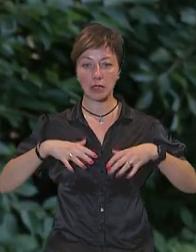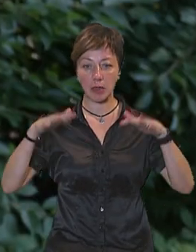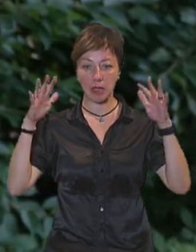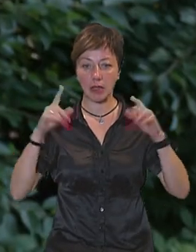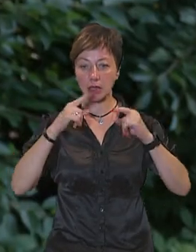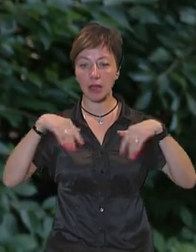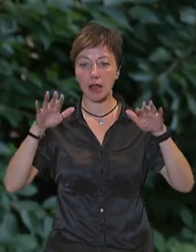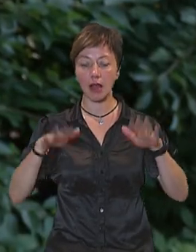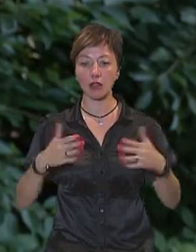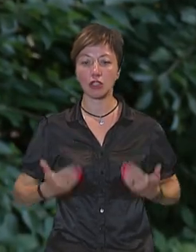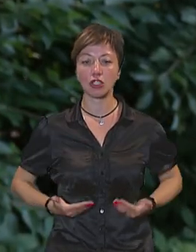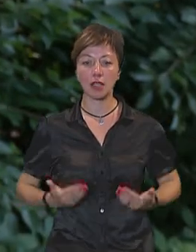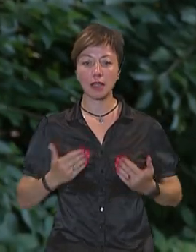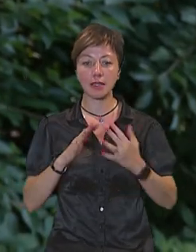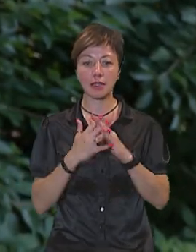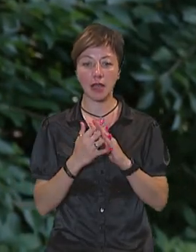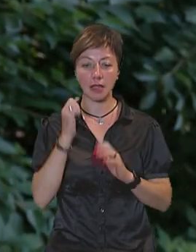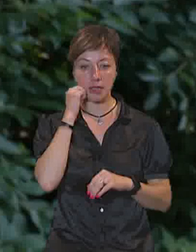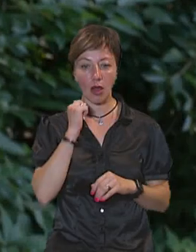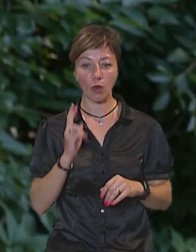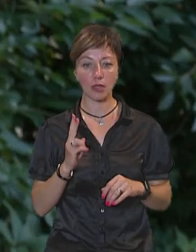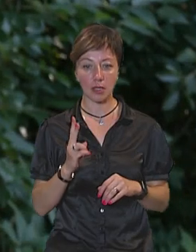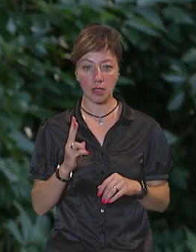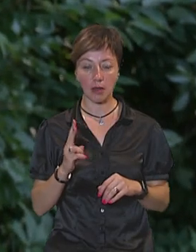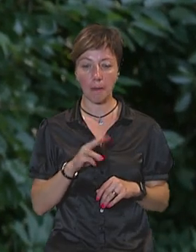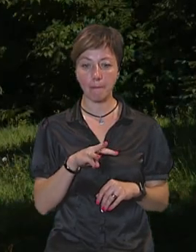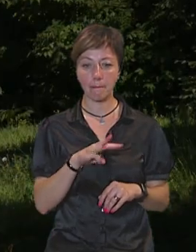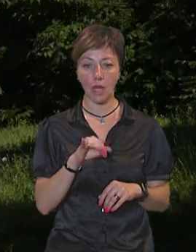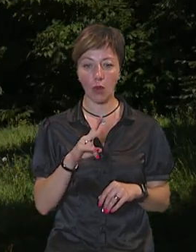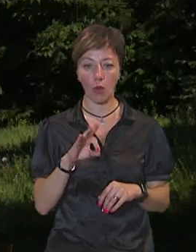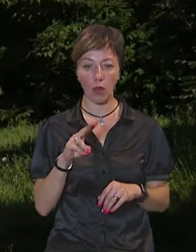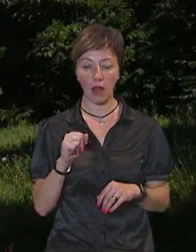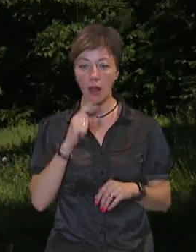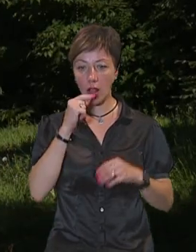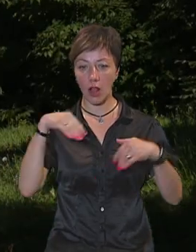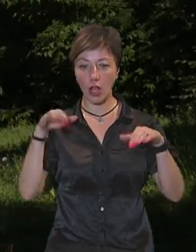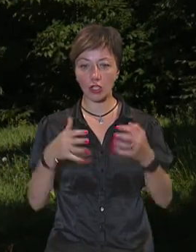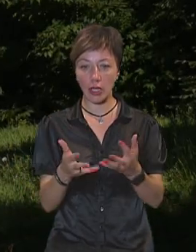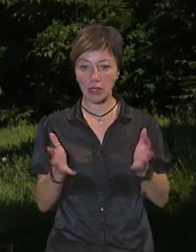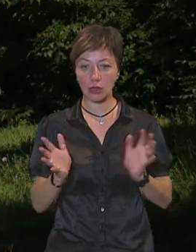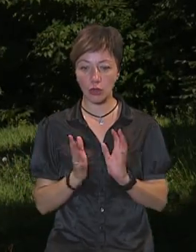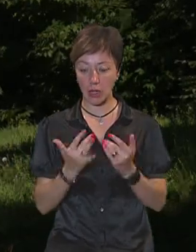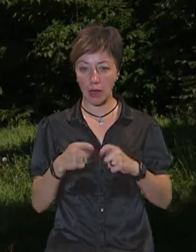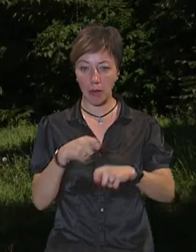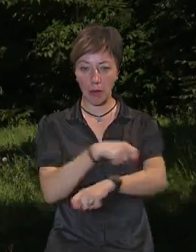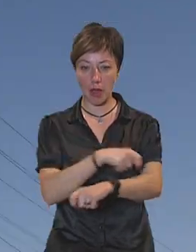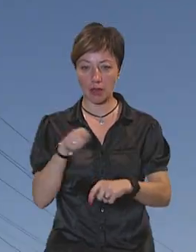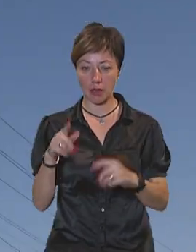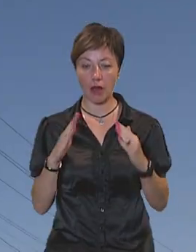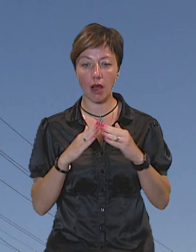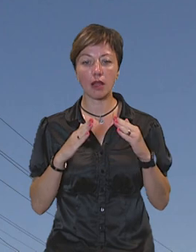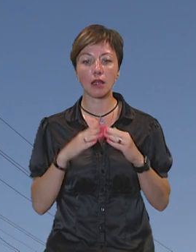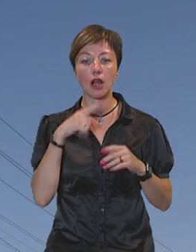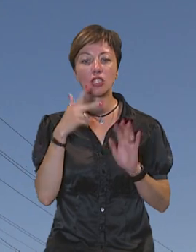гнізді лелеки житель Новоселиці, що на Старокостянтинівщині, Микола Сопронюк. Лелече гніздо за кілька метрів від його хати.